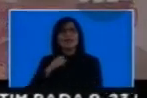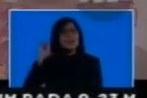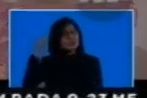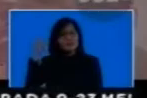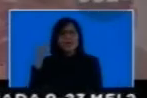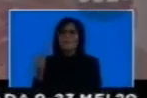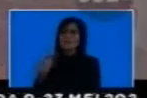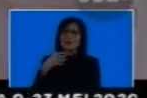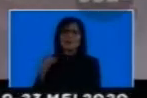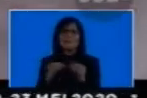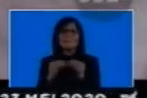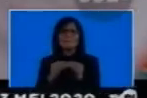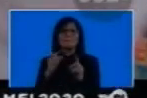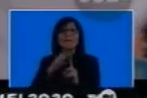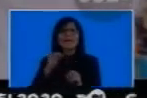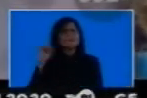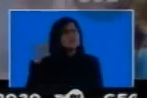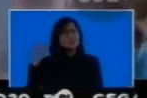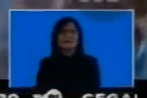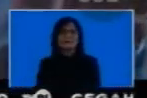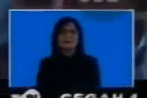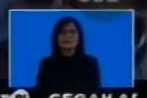bisa menjawabnya.